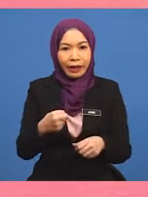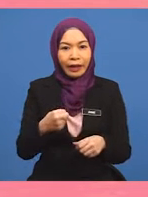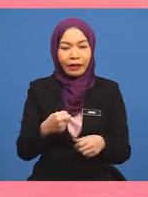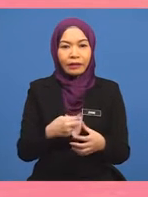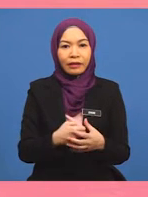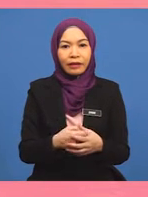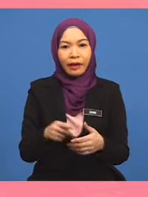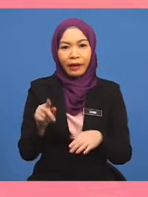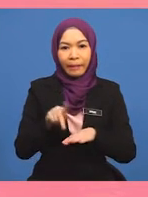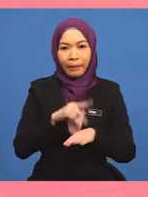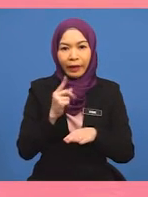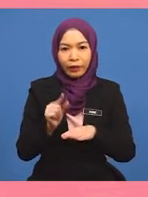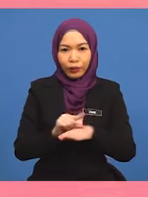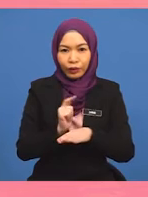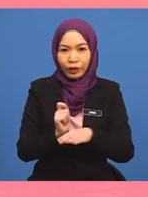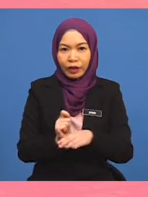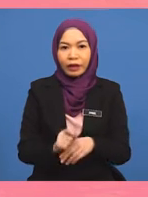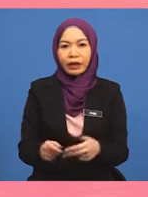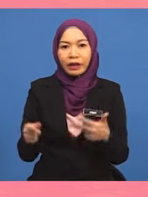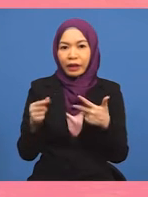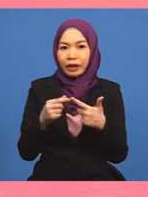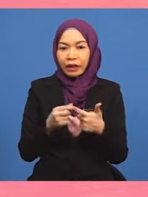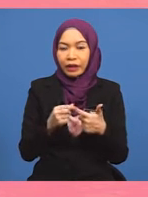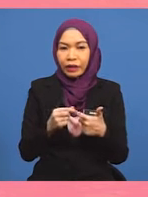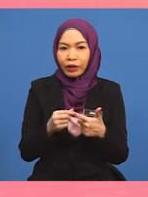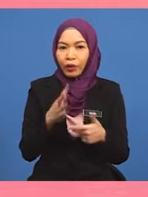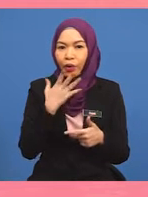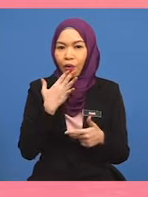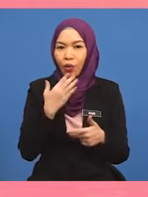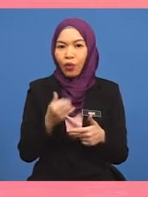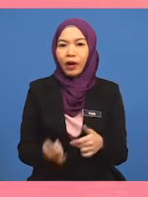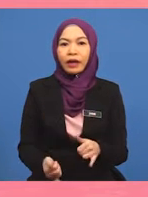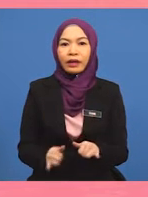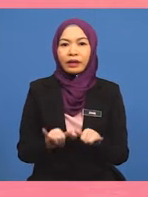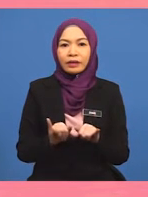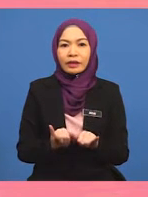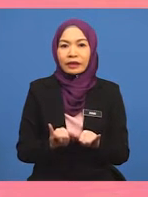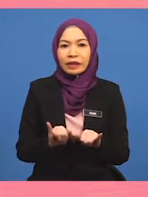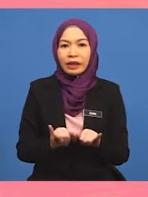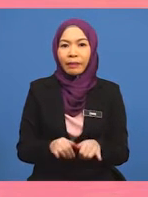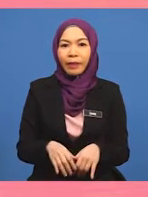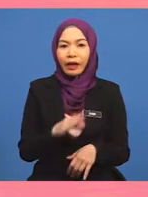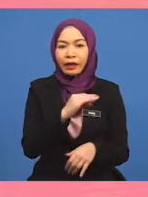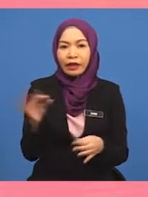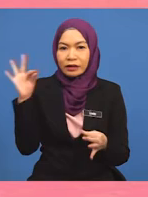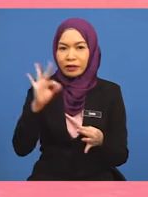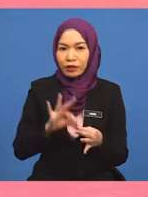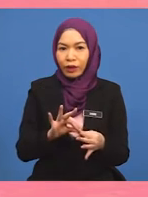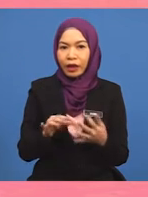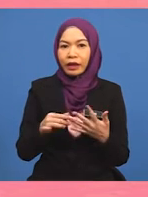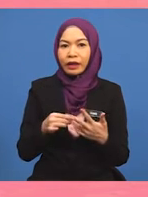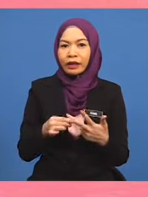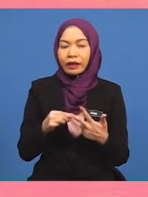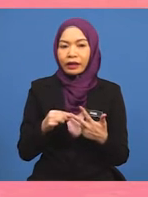Kedua, warna seimbang dan sesuai. Ketiga, bentuk